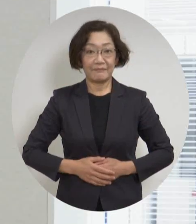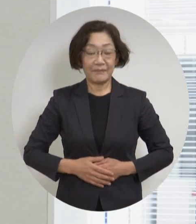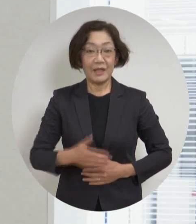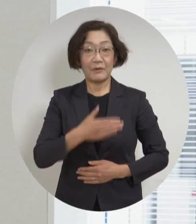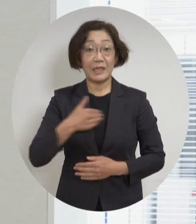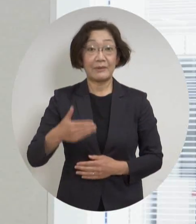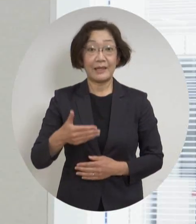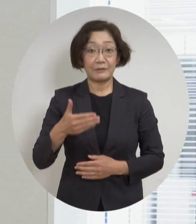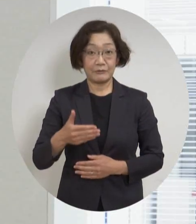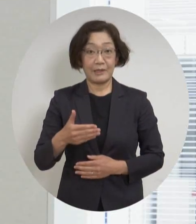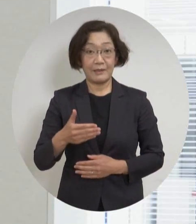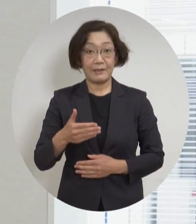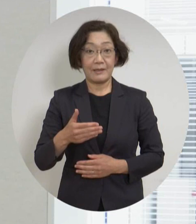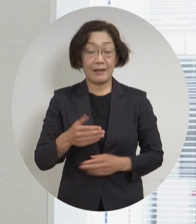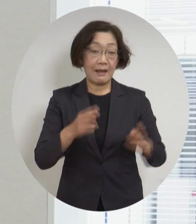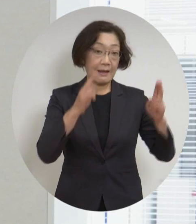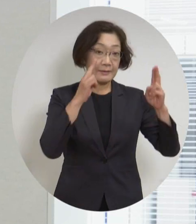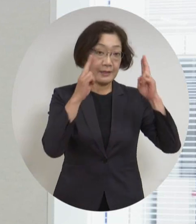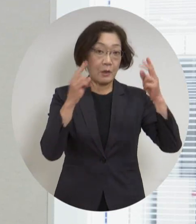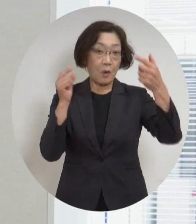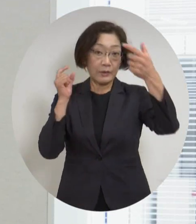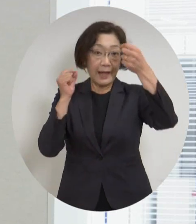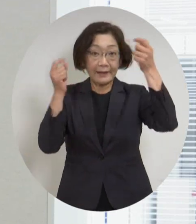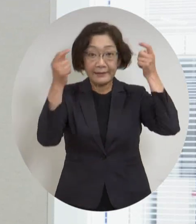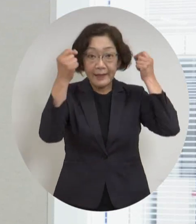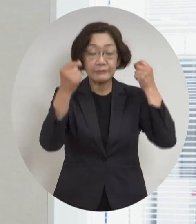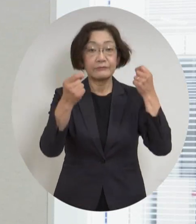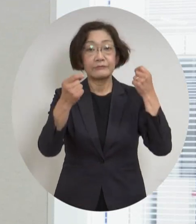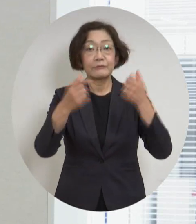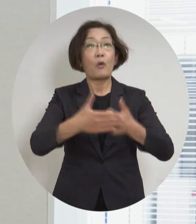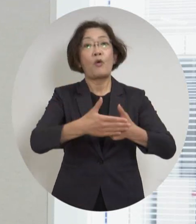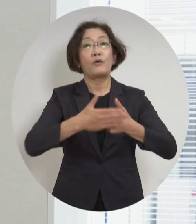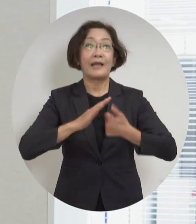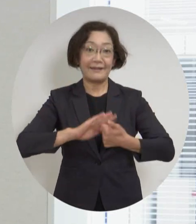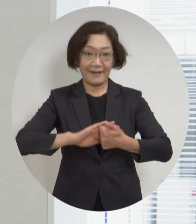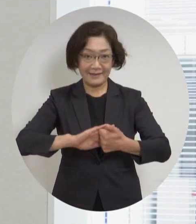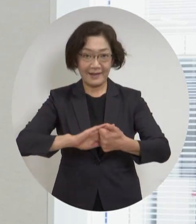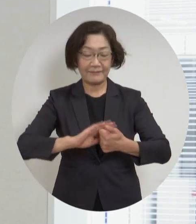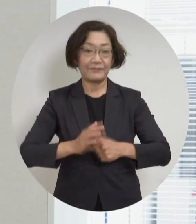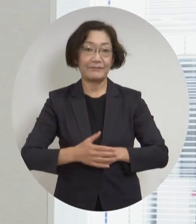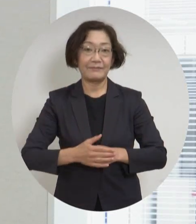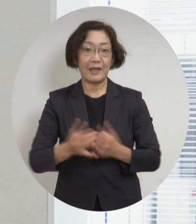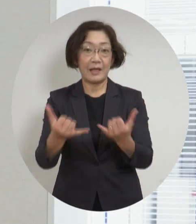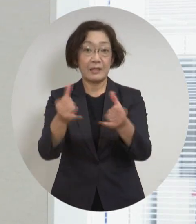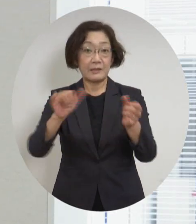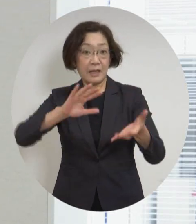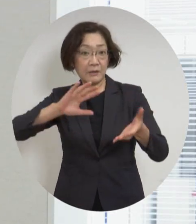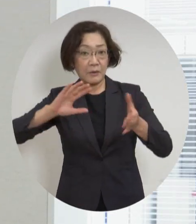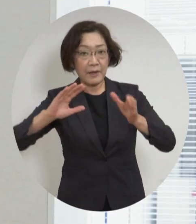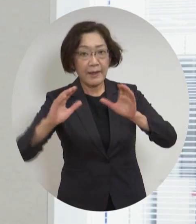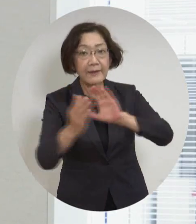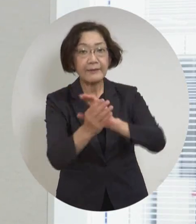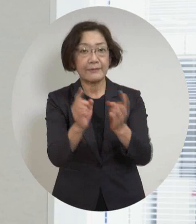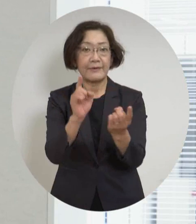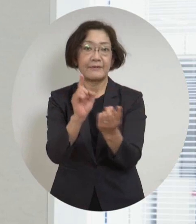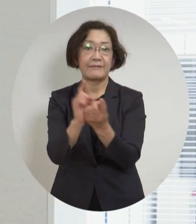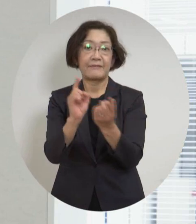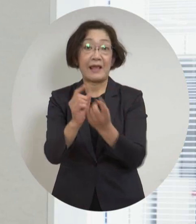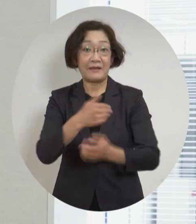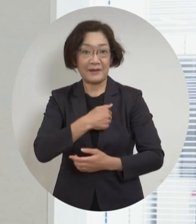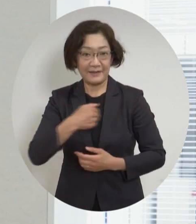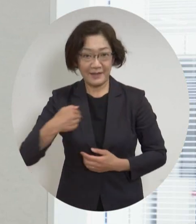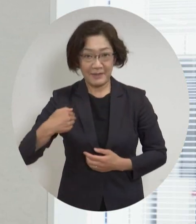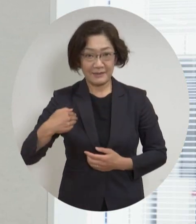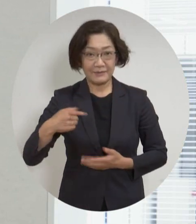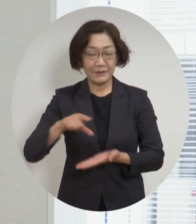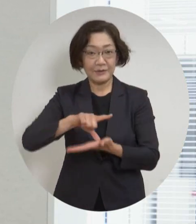区では民間企業や大学などと積極的に連携することで、社会の変化に柔軟に対応しながら地域課